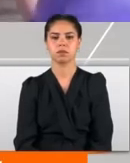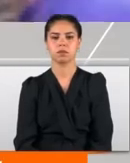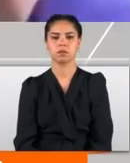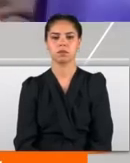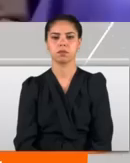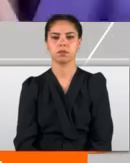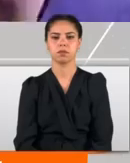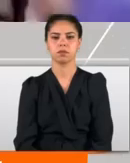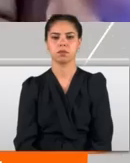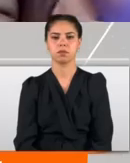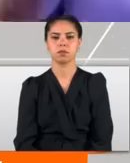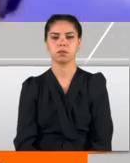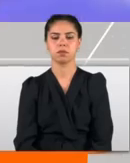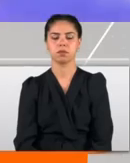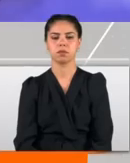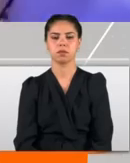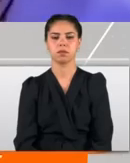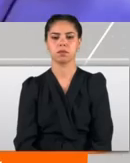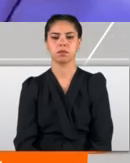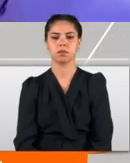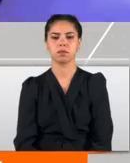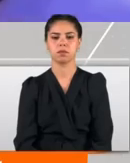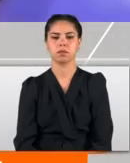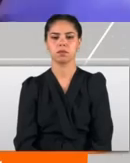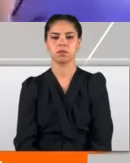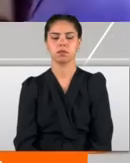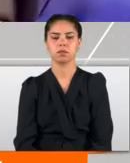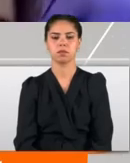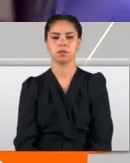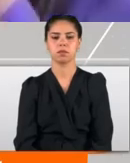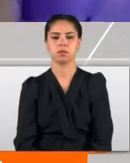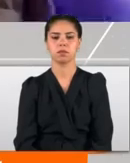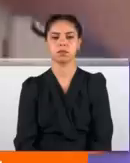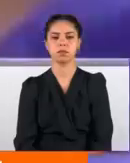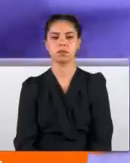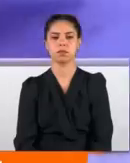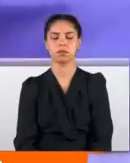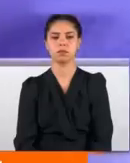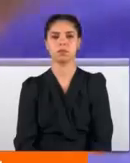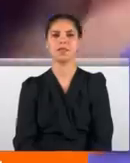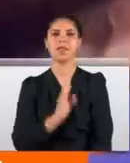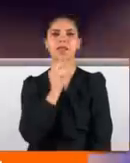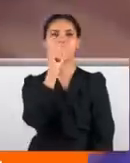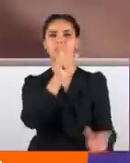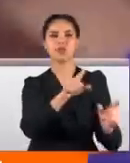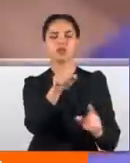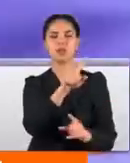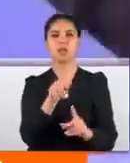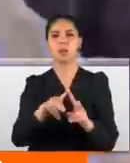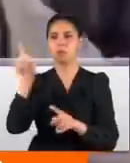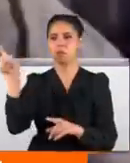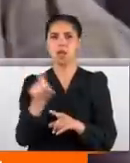kardeşim de çok korktuk. Korumalar bizim üzerime geldi. İlk defa böyle bir şey yaşadı. Genç kızlar Akşener'in öfkeli